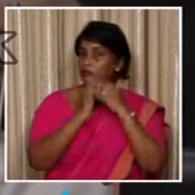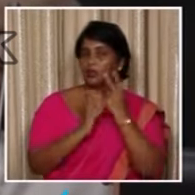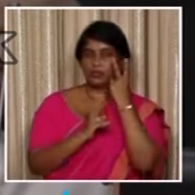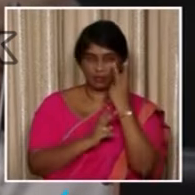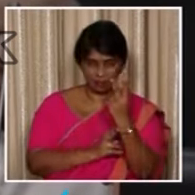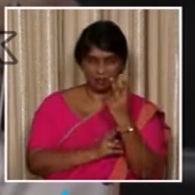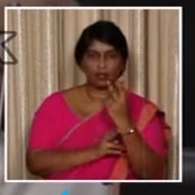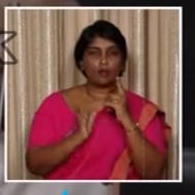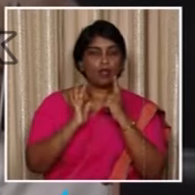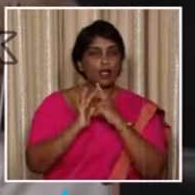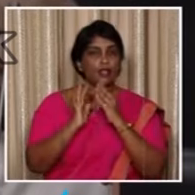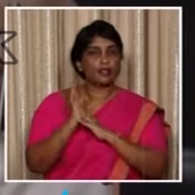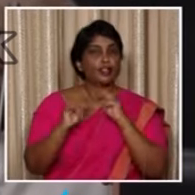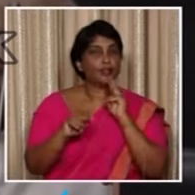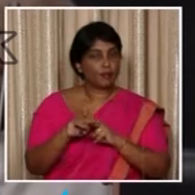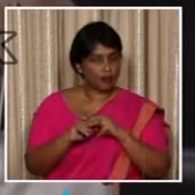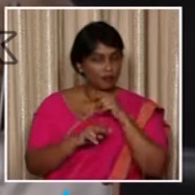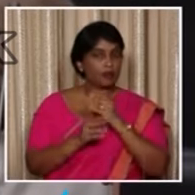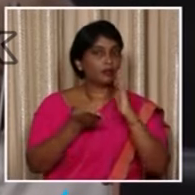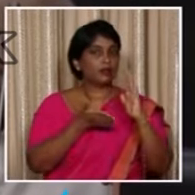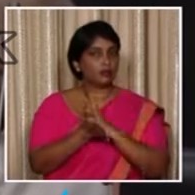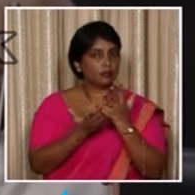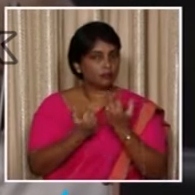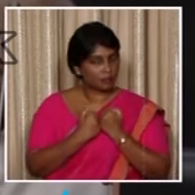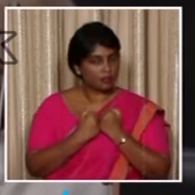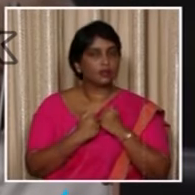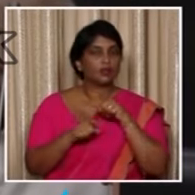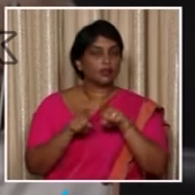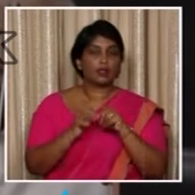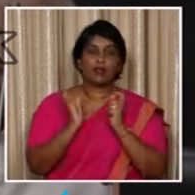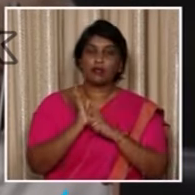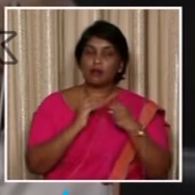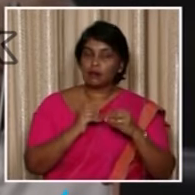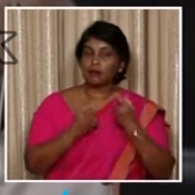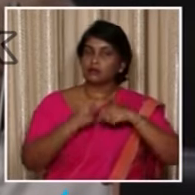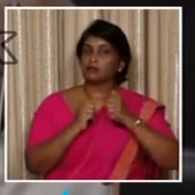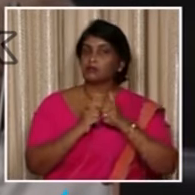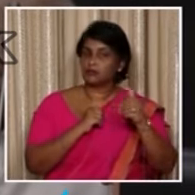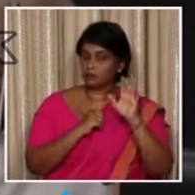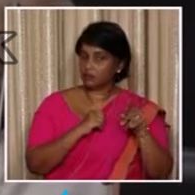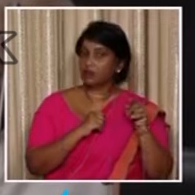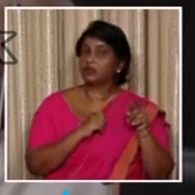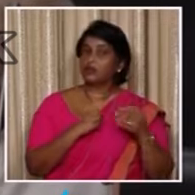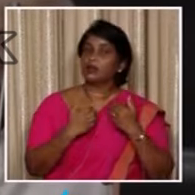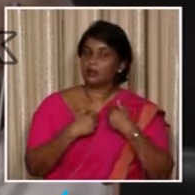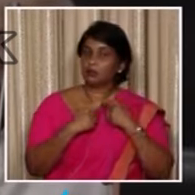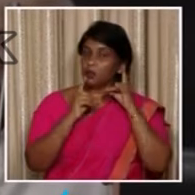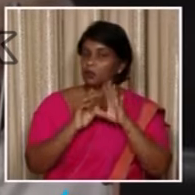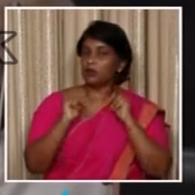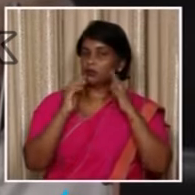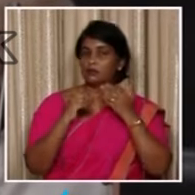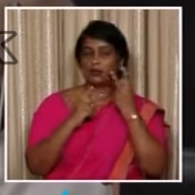තියෙනවා. ජාත්‍යන්තර මූල්‍ය අරමුදලේ සහාය ලබා ගැනීම සහාය ණය ප්‍රතිව්‍යාගතකරණය. අපි මේ සාධක